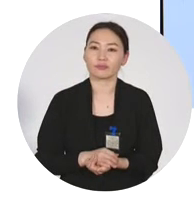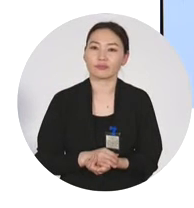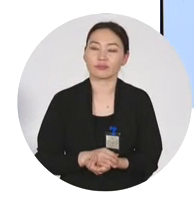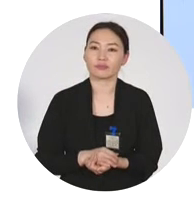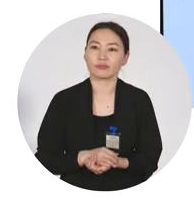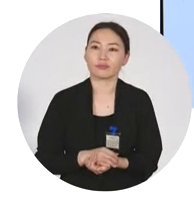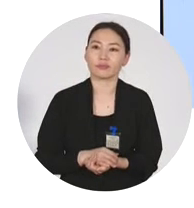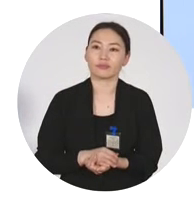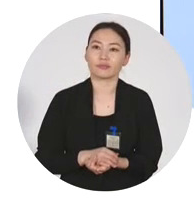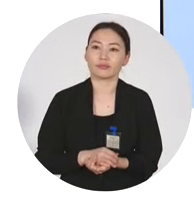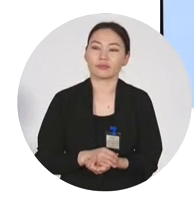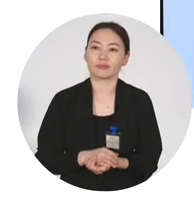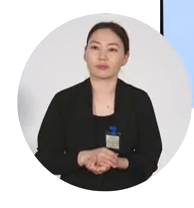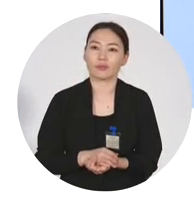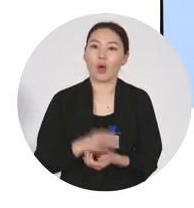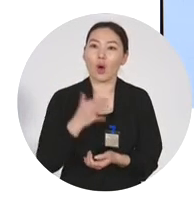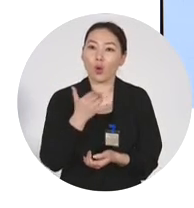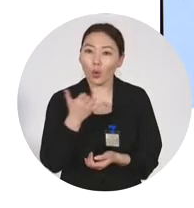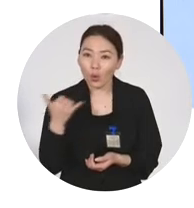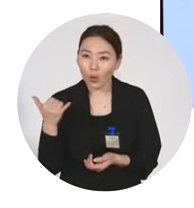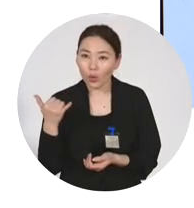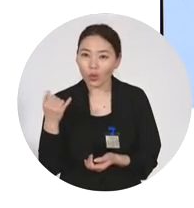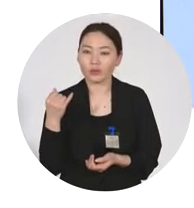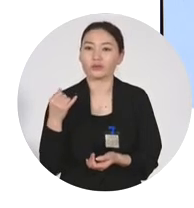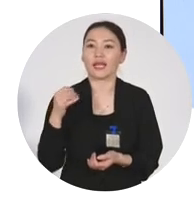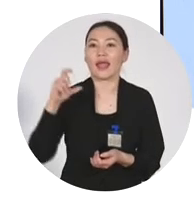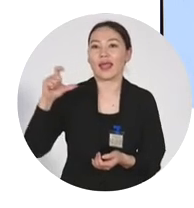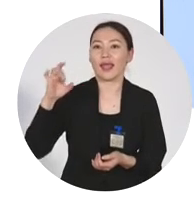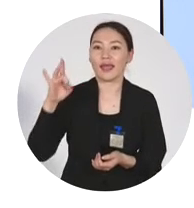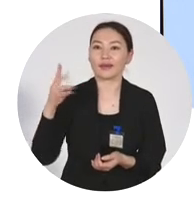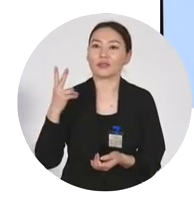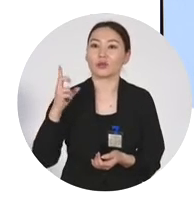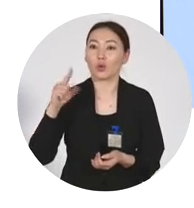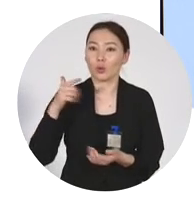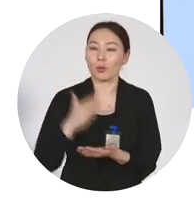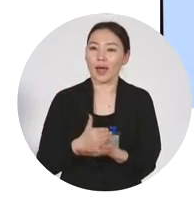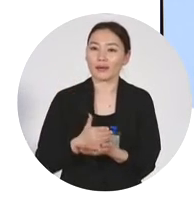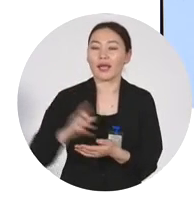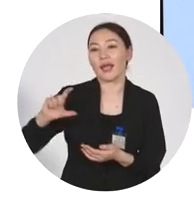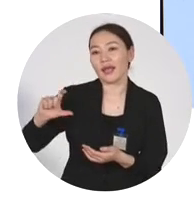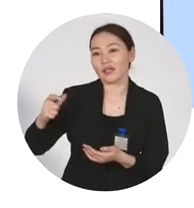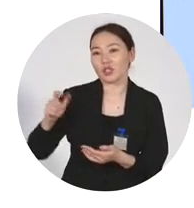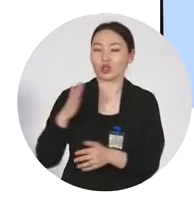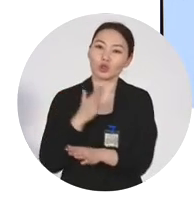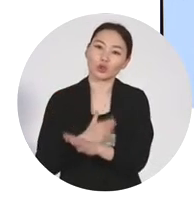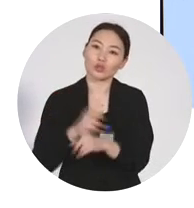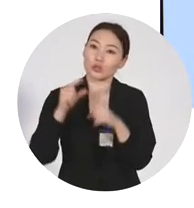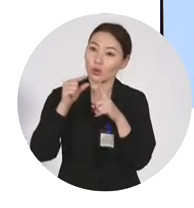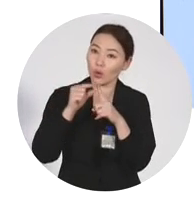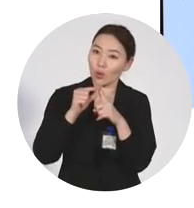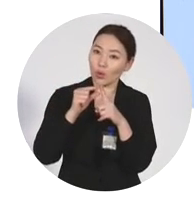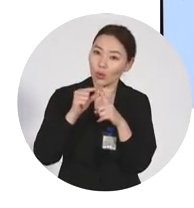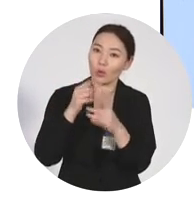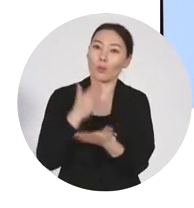За гар гэдэг үгийг гар гэж бичижээ. За уу гэдэг үг бол ир үг байна. За мөн ихшгэр төгссөн үг байна. За ир үг байгаа